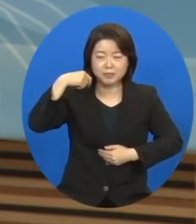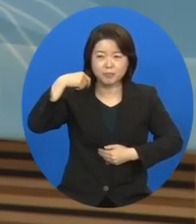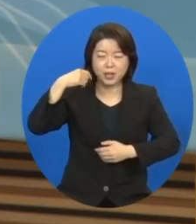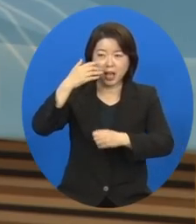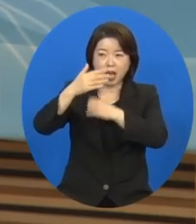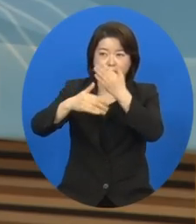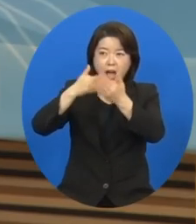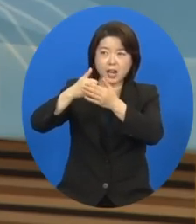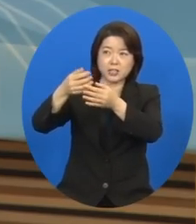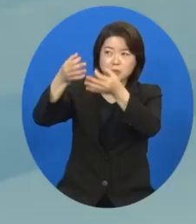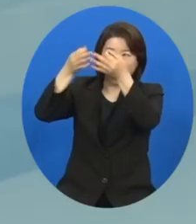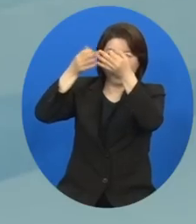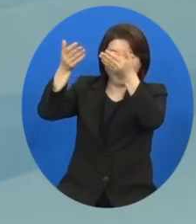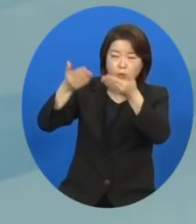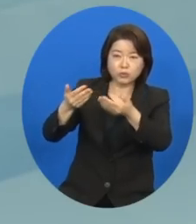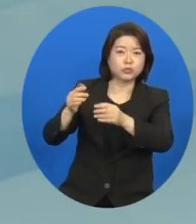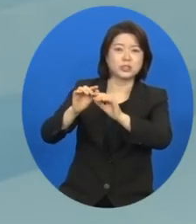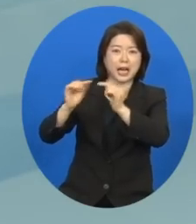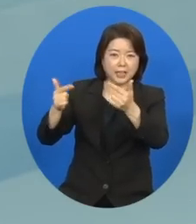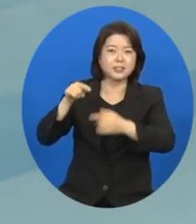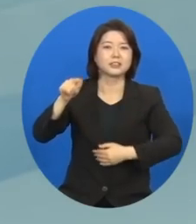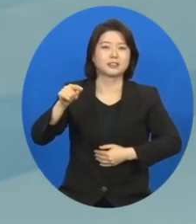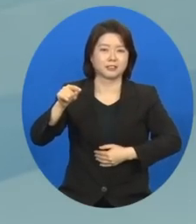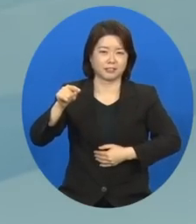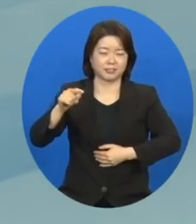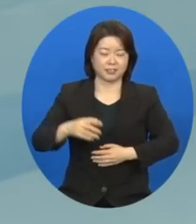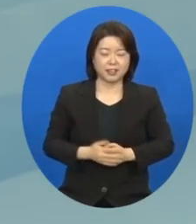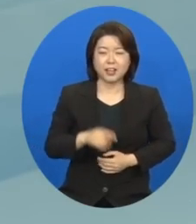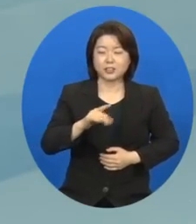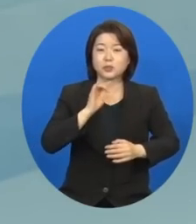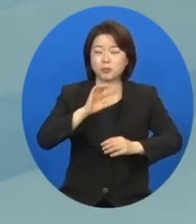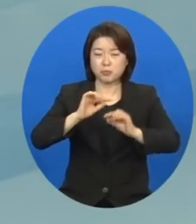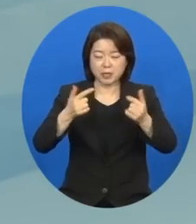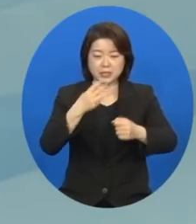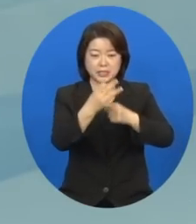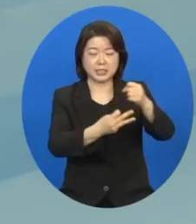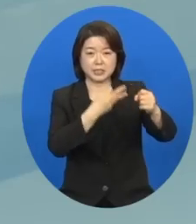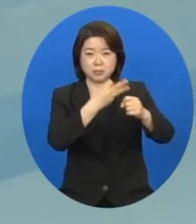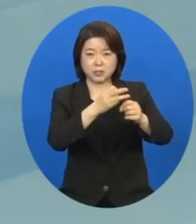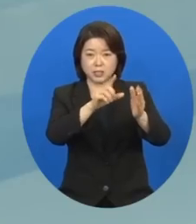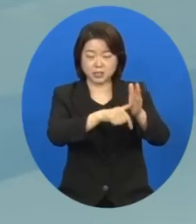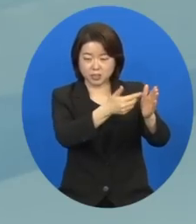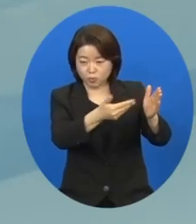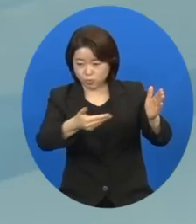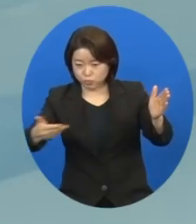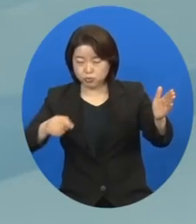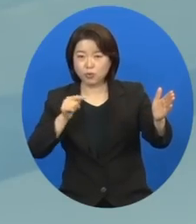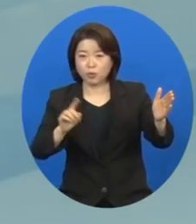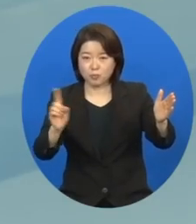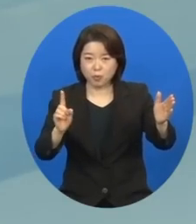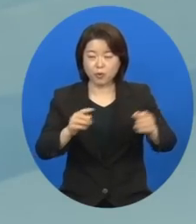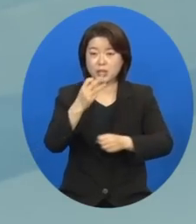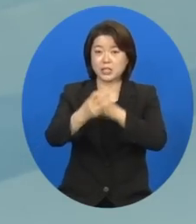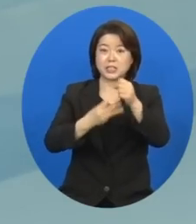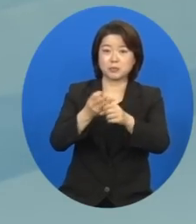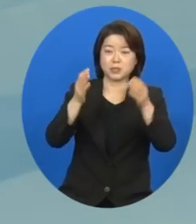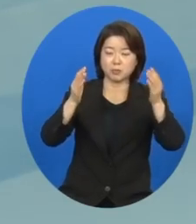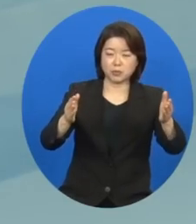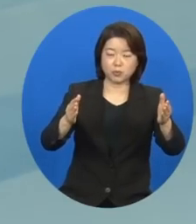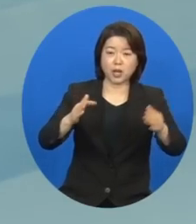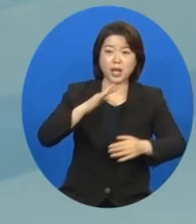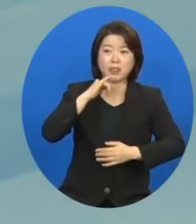감추신 시간이었죠. 그뿐만이 아닙니다. 이 13년의 시간이 흘렀다는 것은 이제는 그들이 13년이나 더